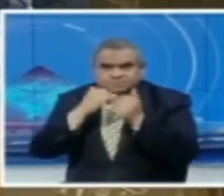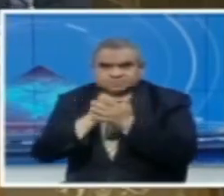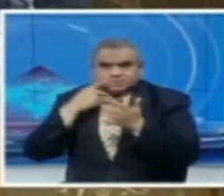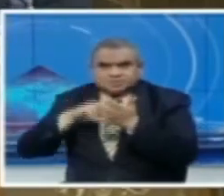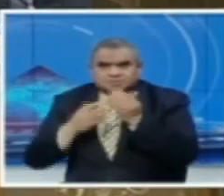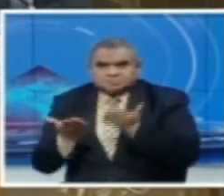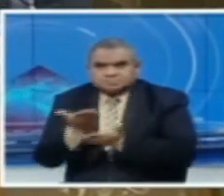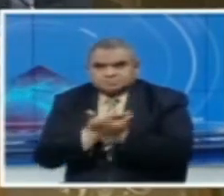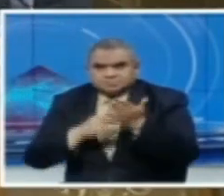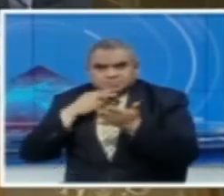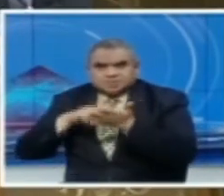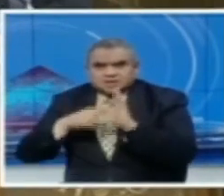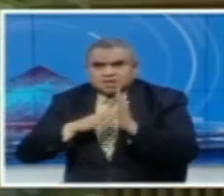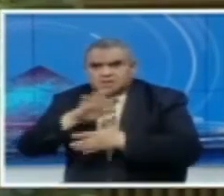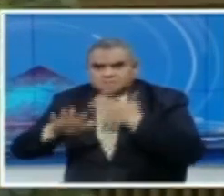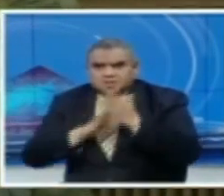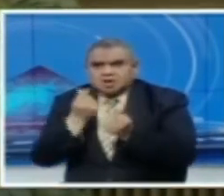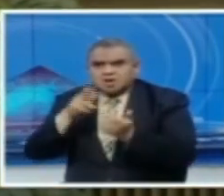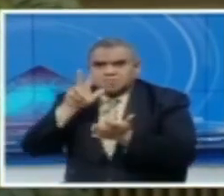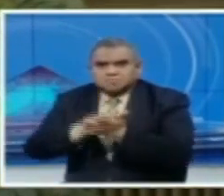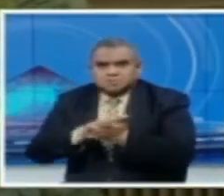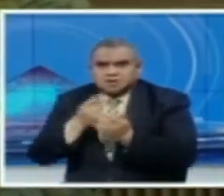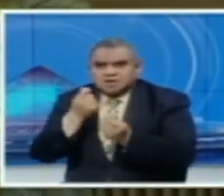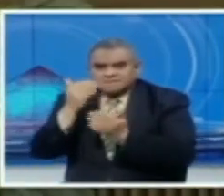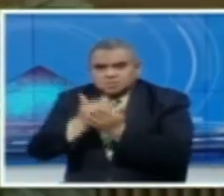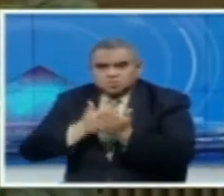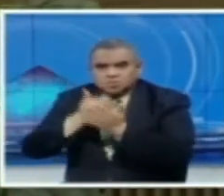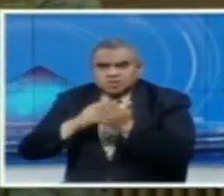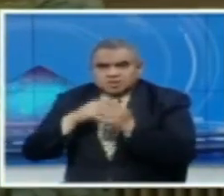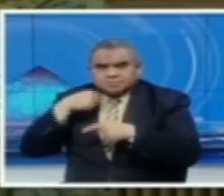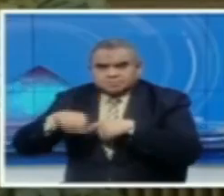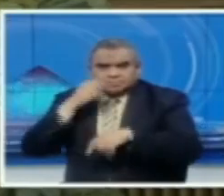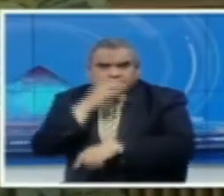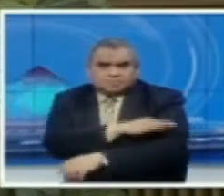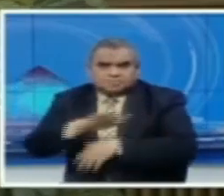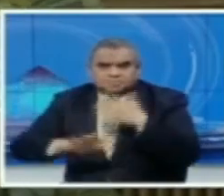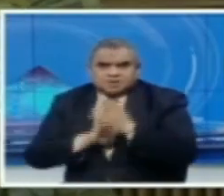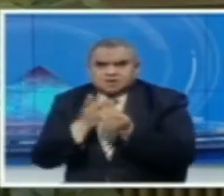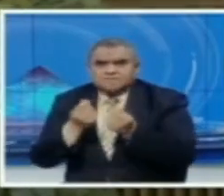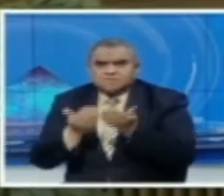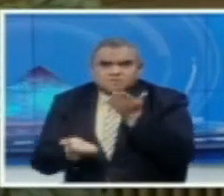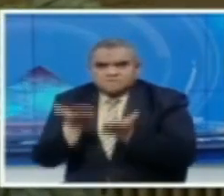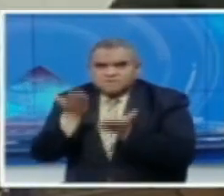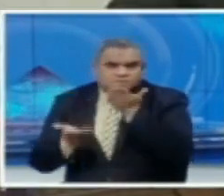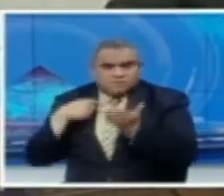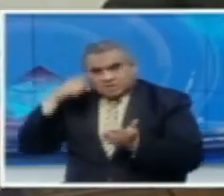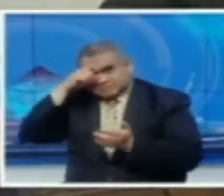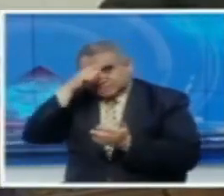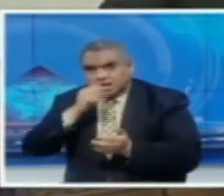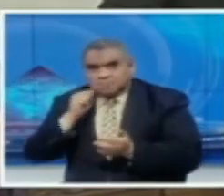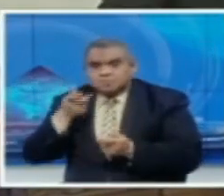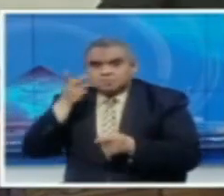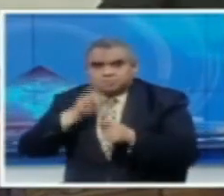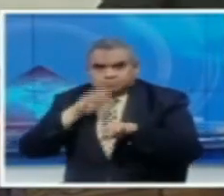للتعامل مع الآثار المترتبة على القرار الاقتصادي الاستثنائي المتعلق بتحريك سعر الصرف، مشيرا إلى